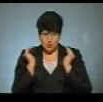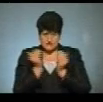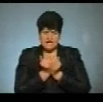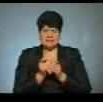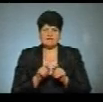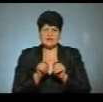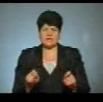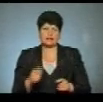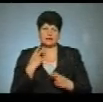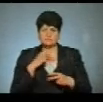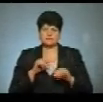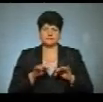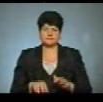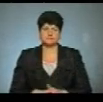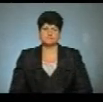кримінальне провадження.